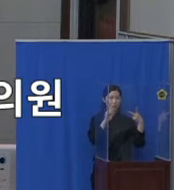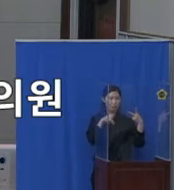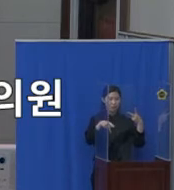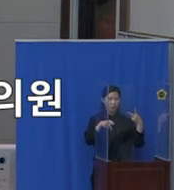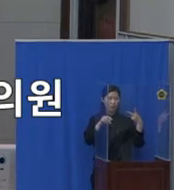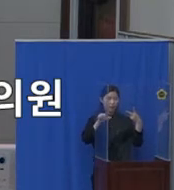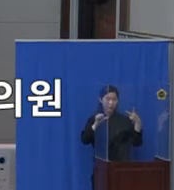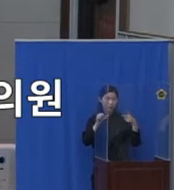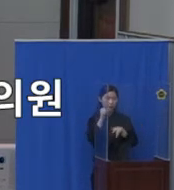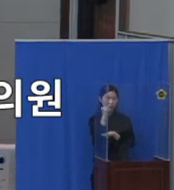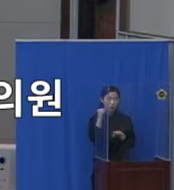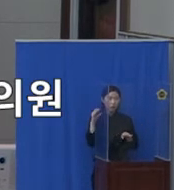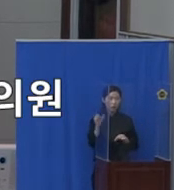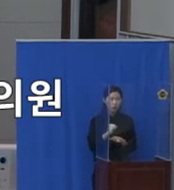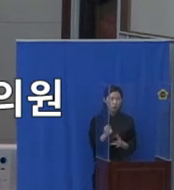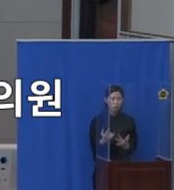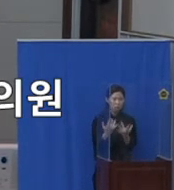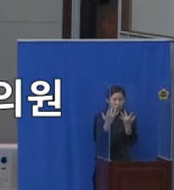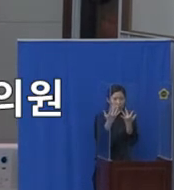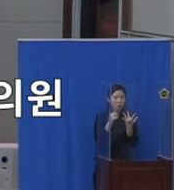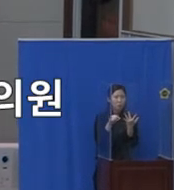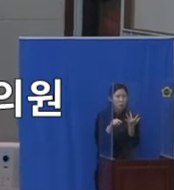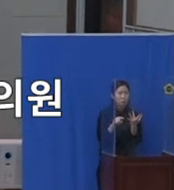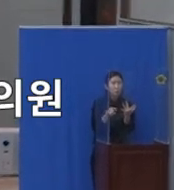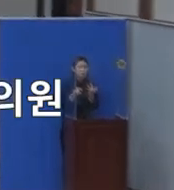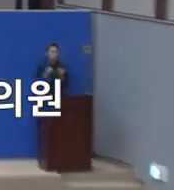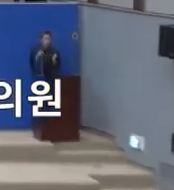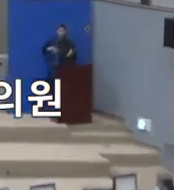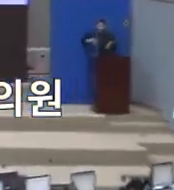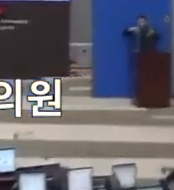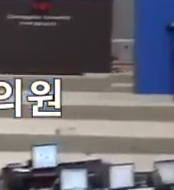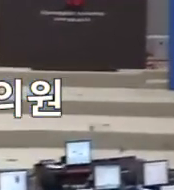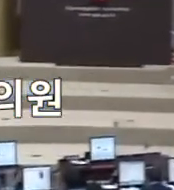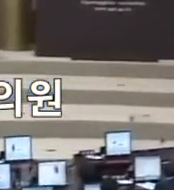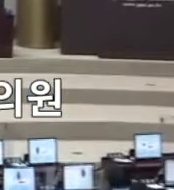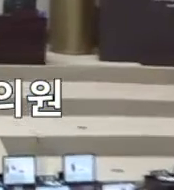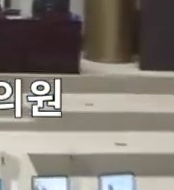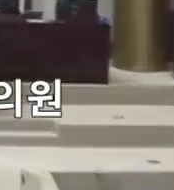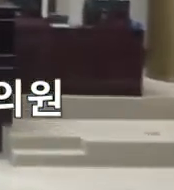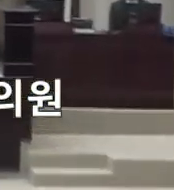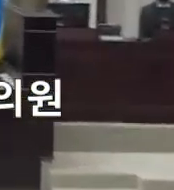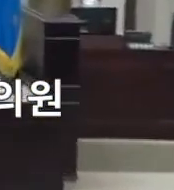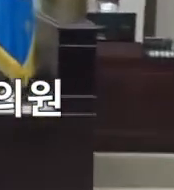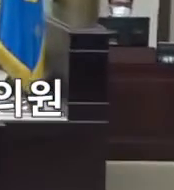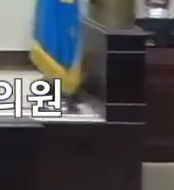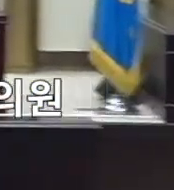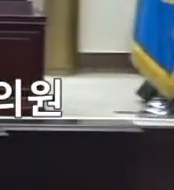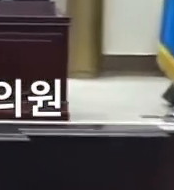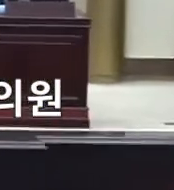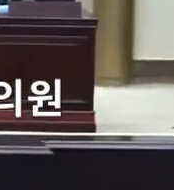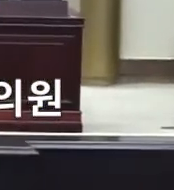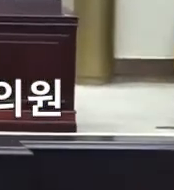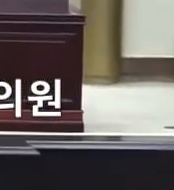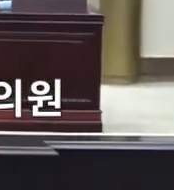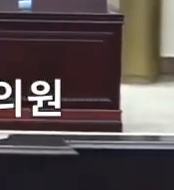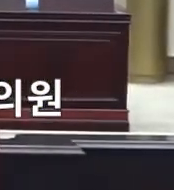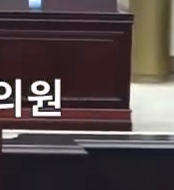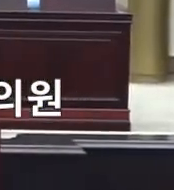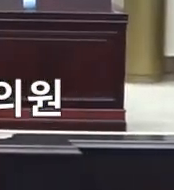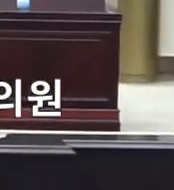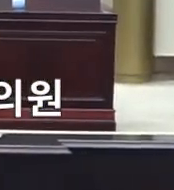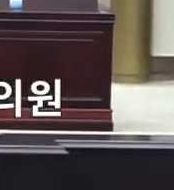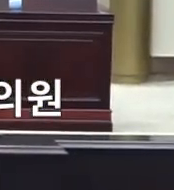연기와 유독가스 확산 경로인 내야 충전 구조로 설계해야 하며, 셋째, 최고 성능인 방화제 선진 기준을 수립해야